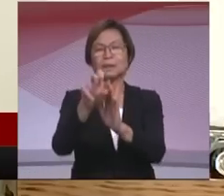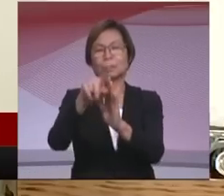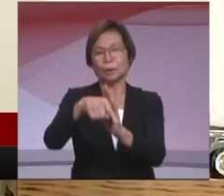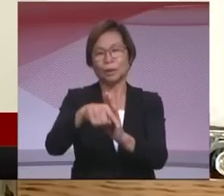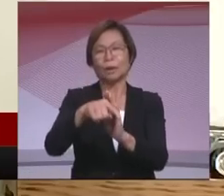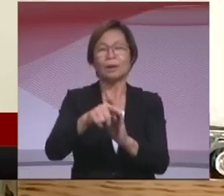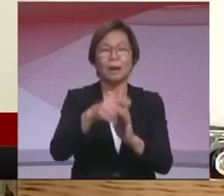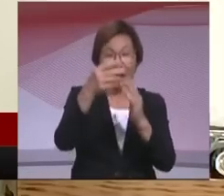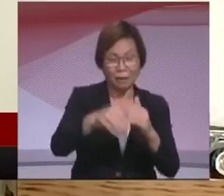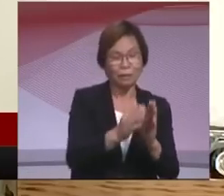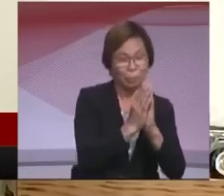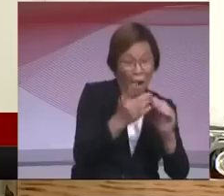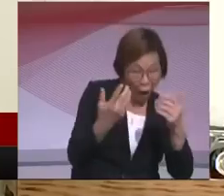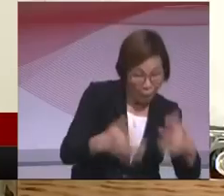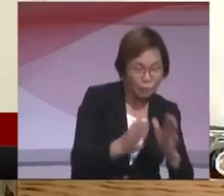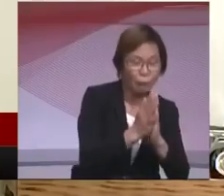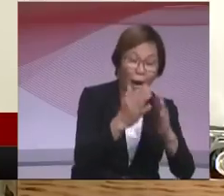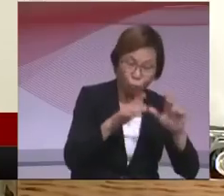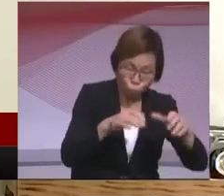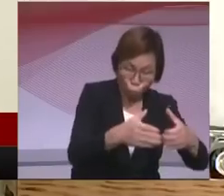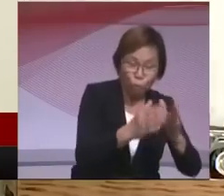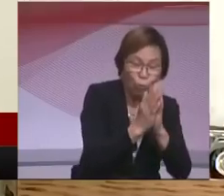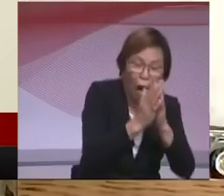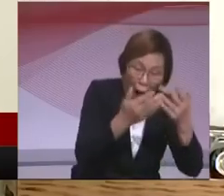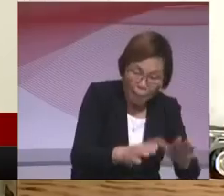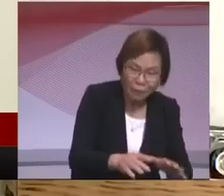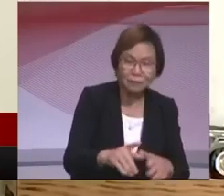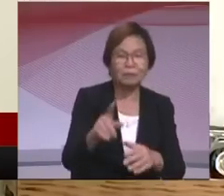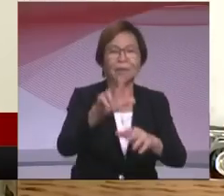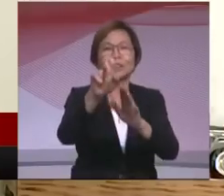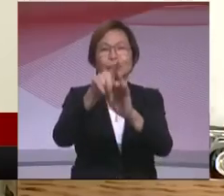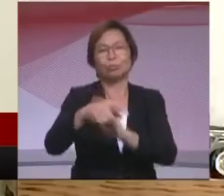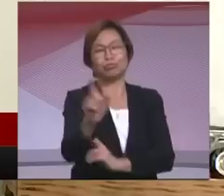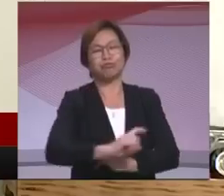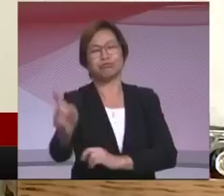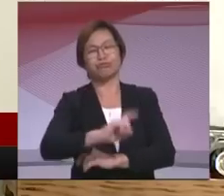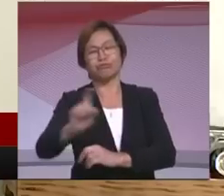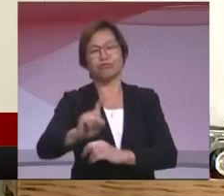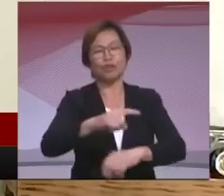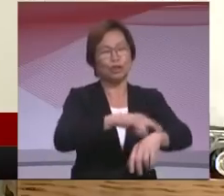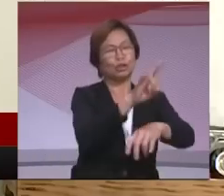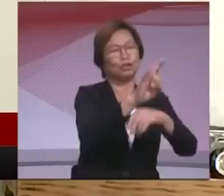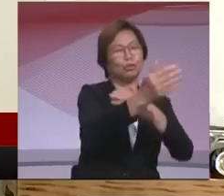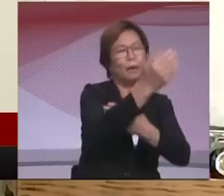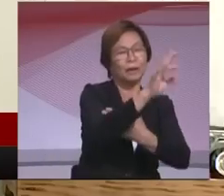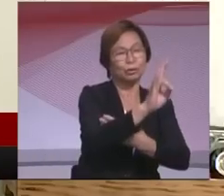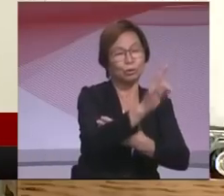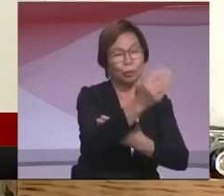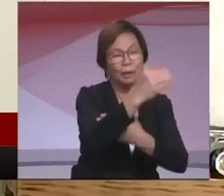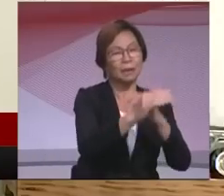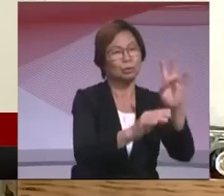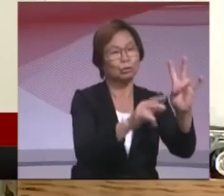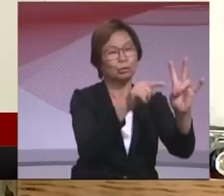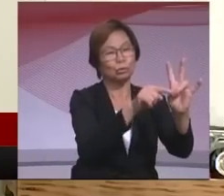untuk sanitasi. Jadi katakan contoh mulai 7 pagi sehingga